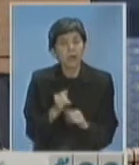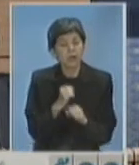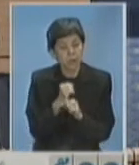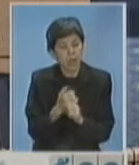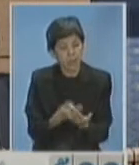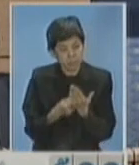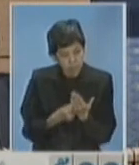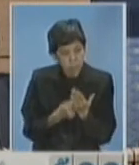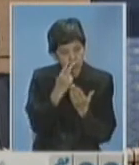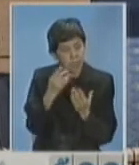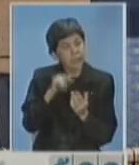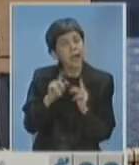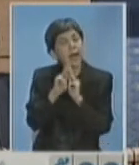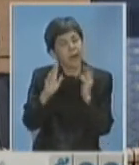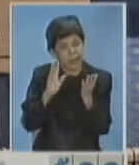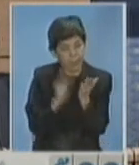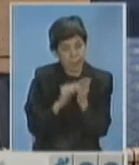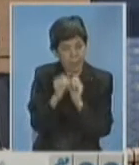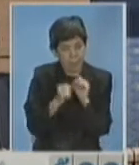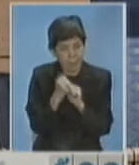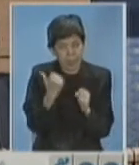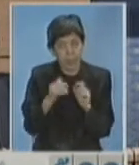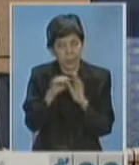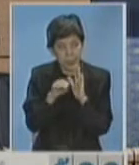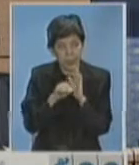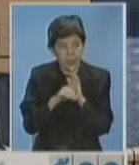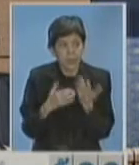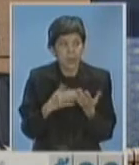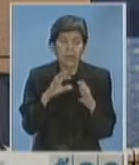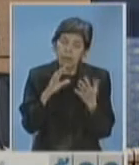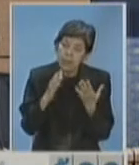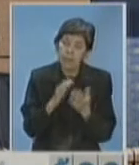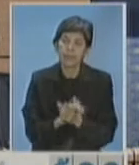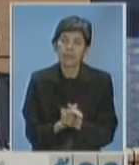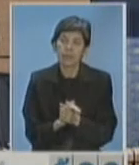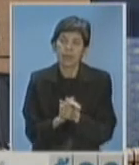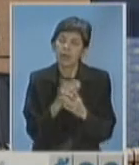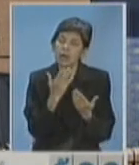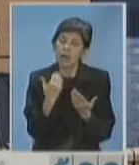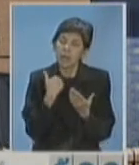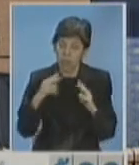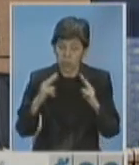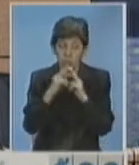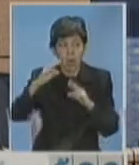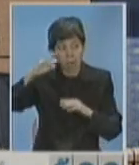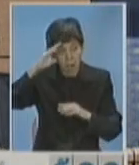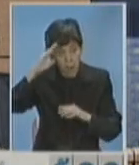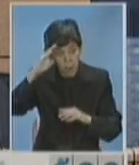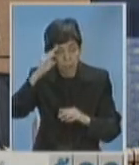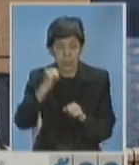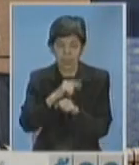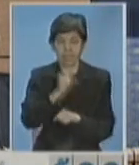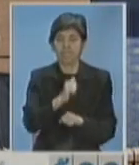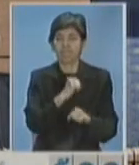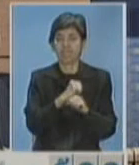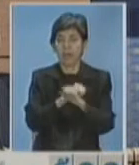ไว้ในข้อสังเกตของกรรมการในปีนี้หลายประการไม่ว่าจะเป็น การที่ให้กระทรวงกลาโหมเป็นองค์กรหลัก